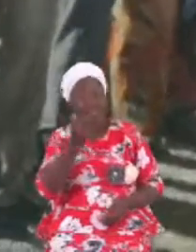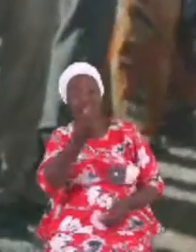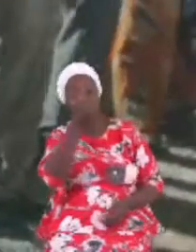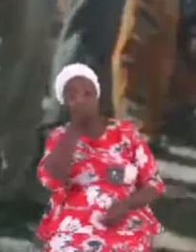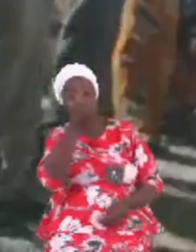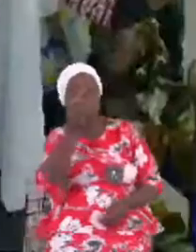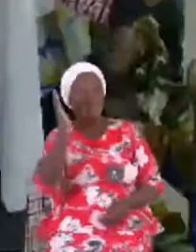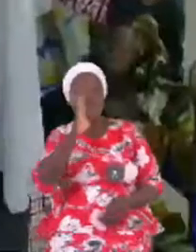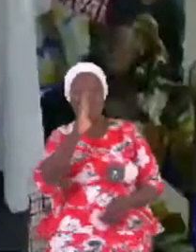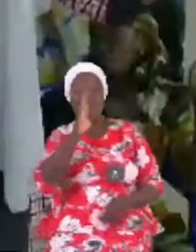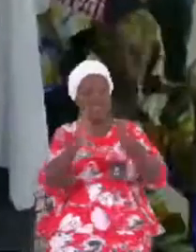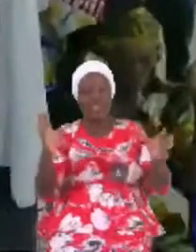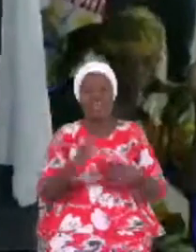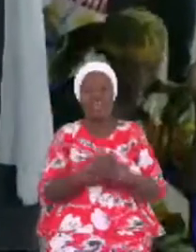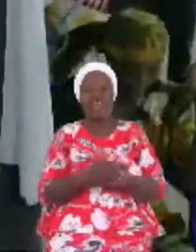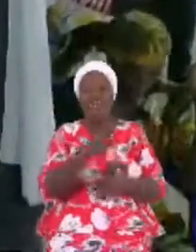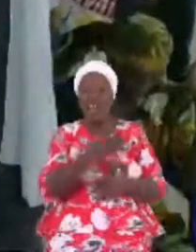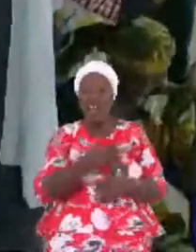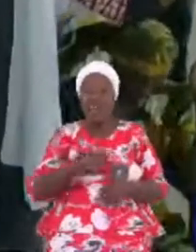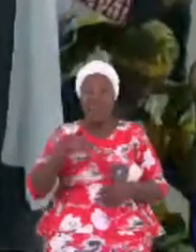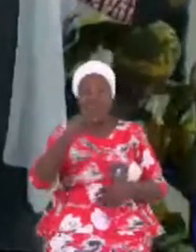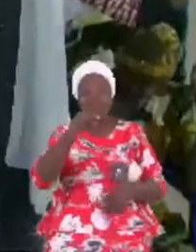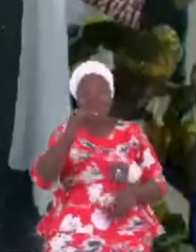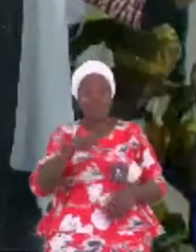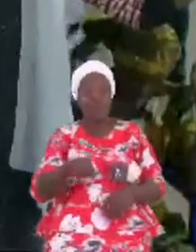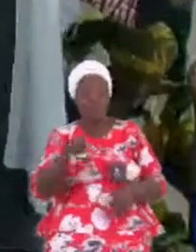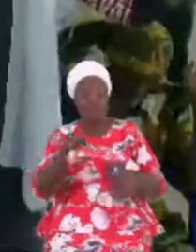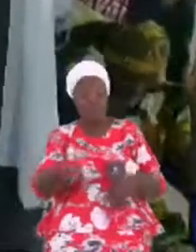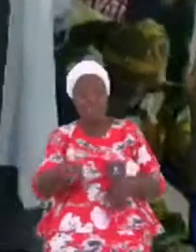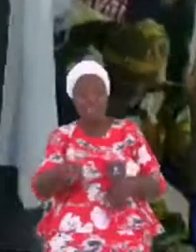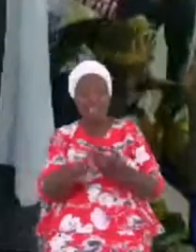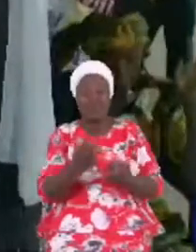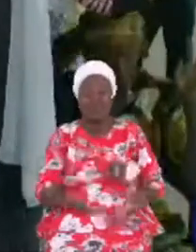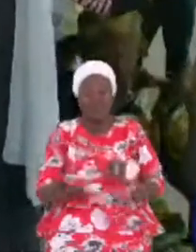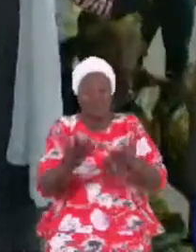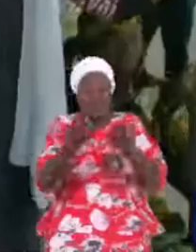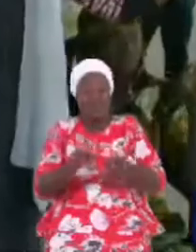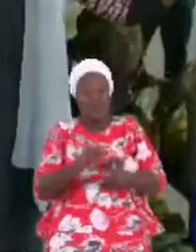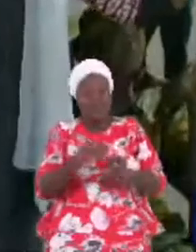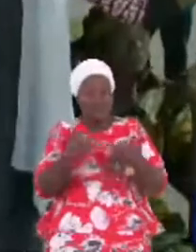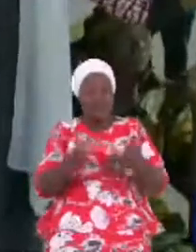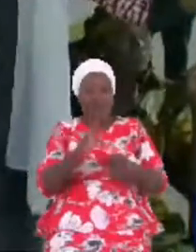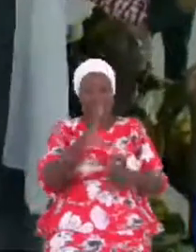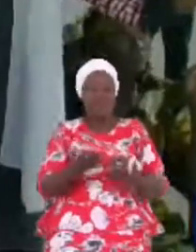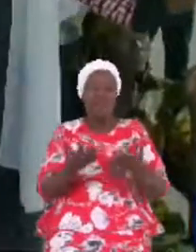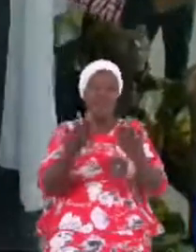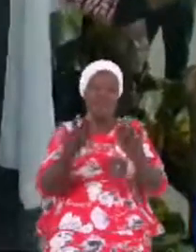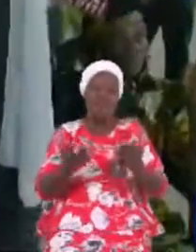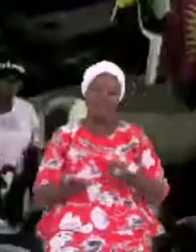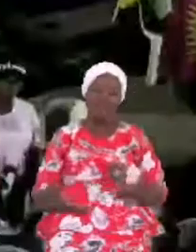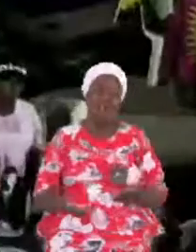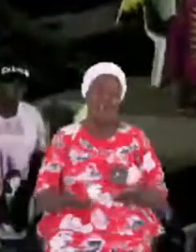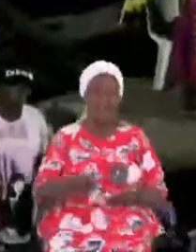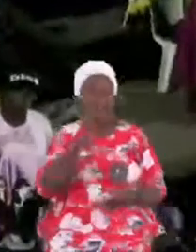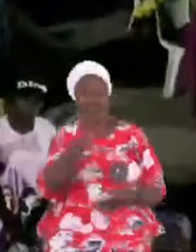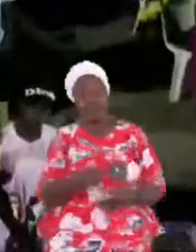seront libérées. Et tes pieds qui sont liés, attachés, seront allégés. Tu